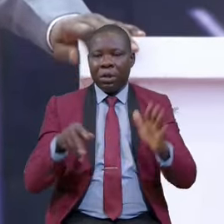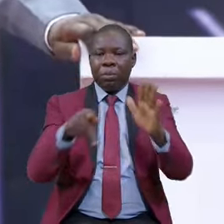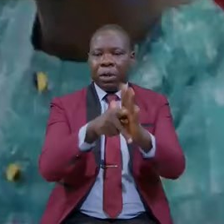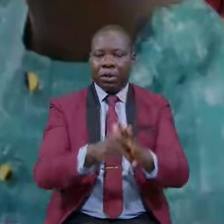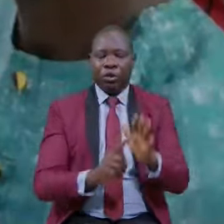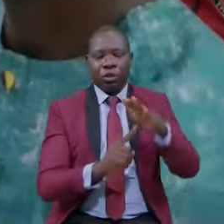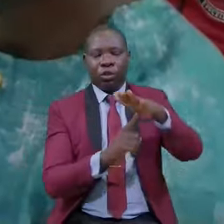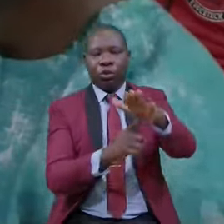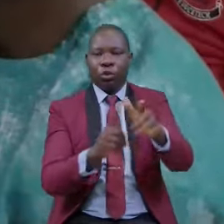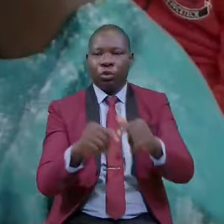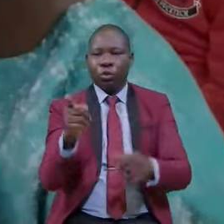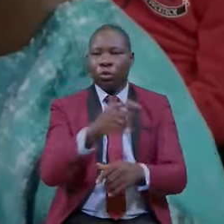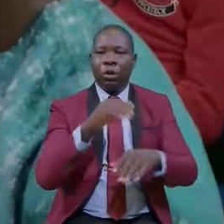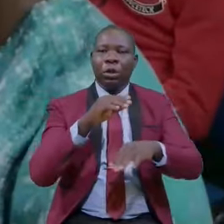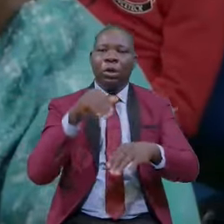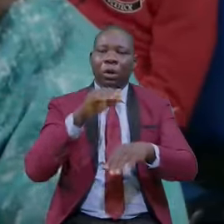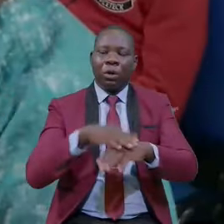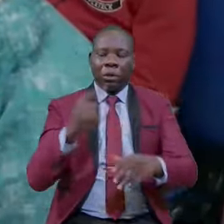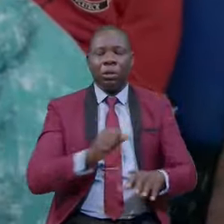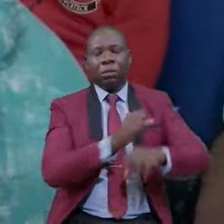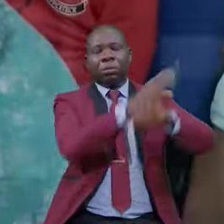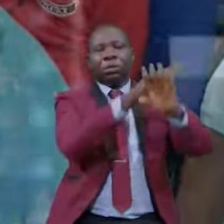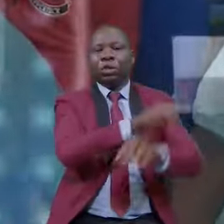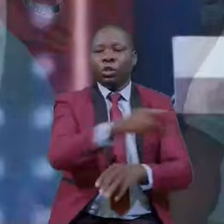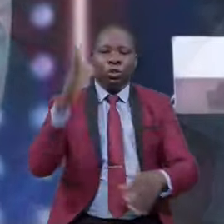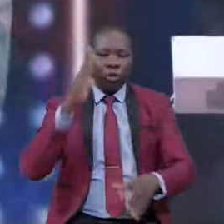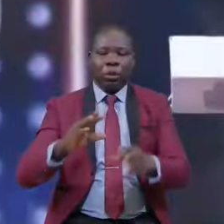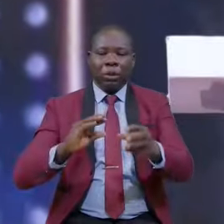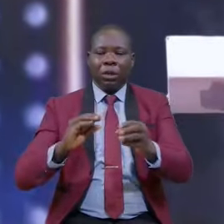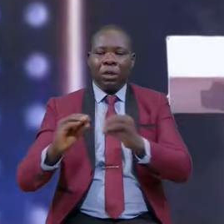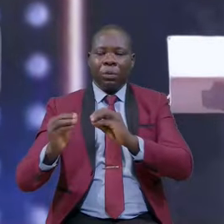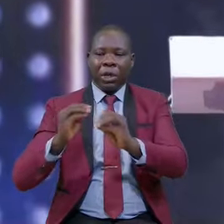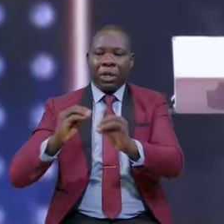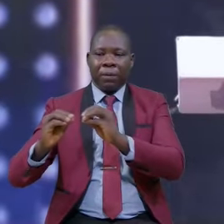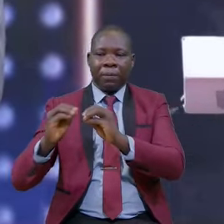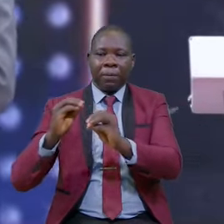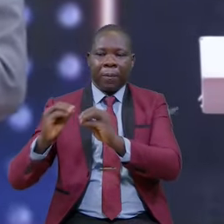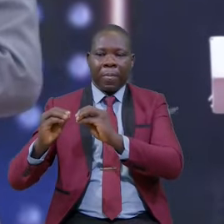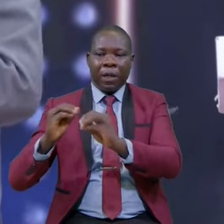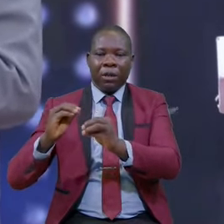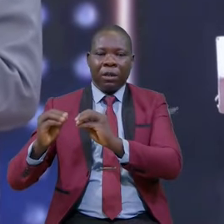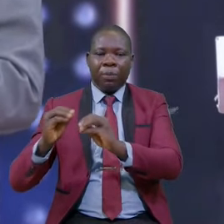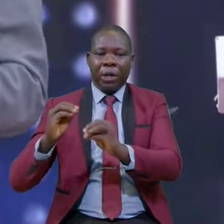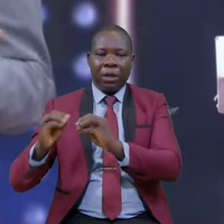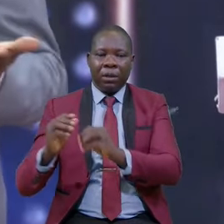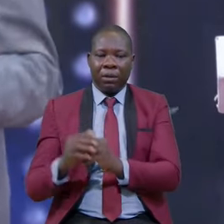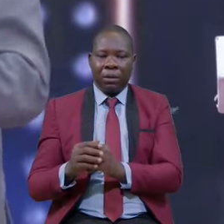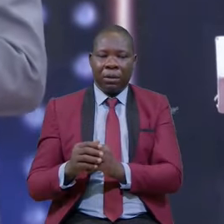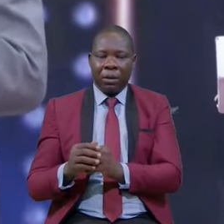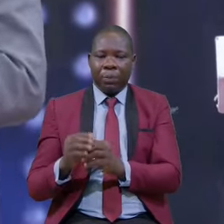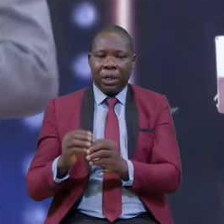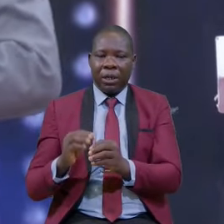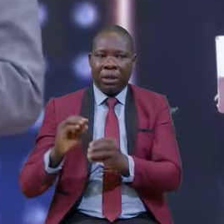et tu vas réparer. Quand nous retournons dans nos églises, We look at the lives. Regardons la vie des